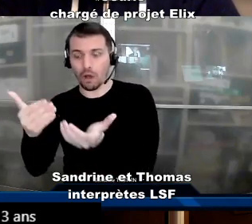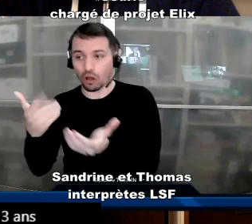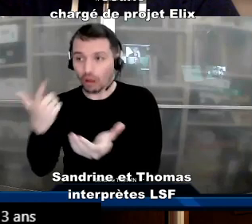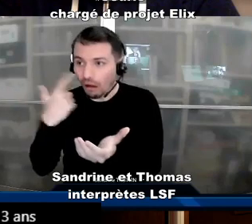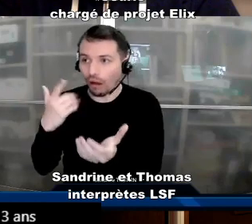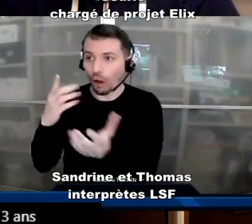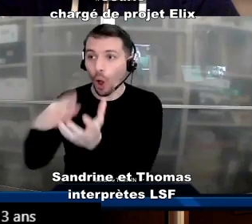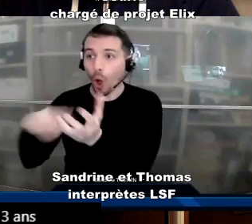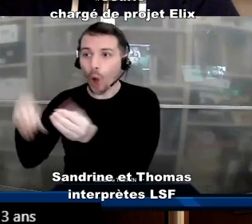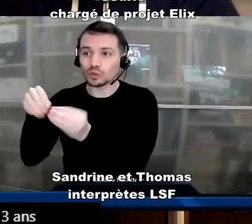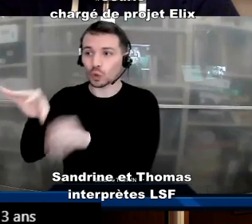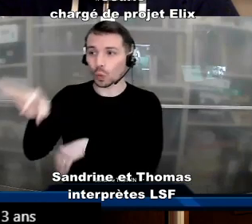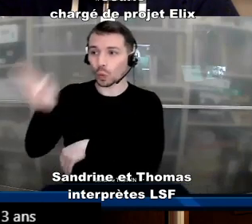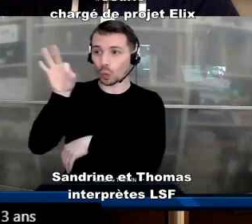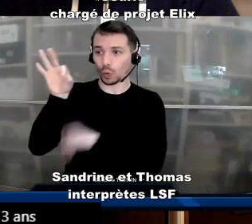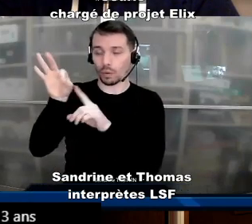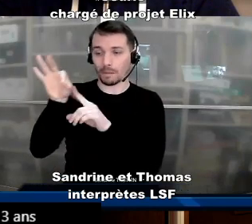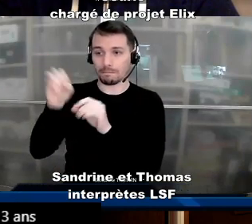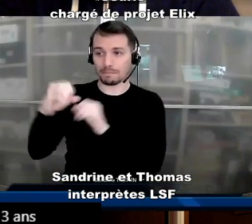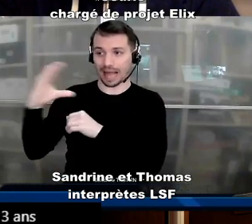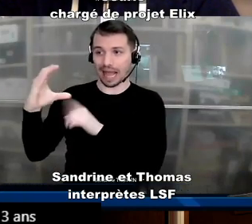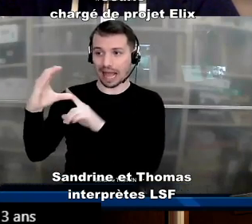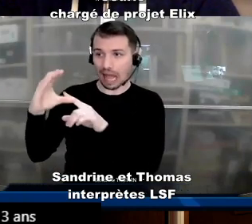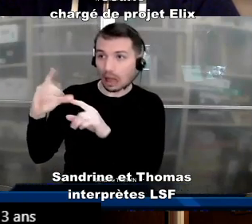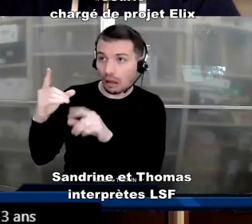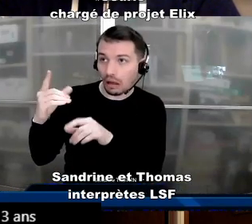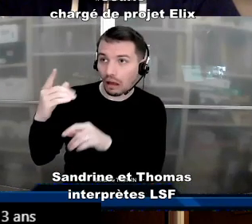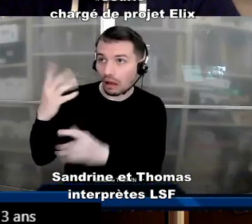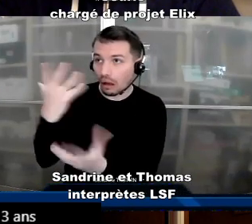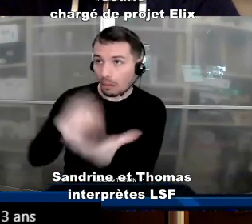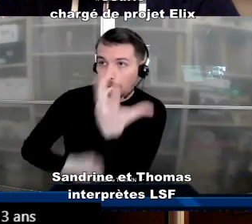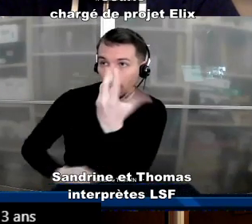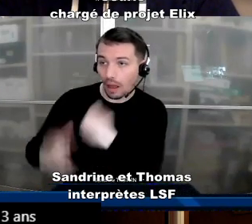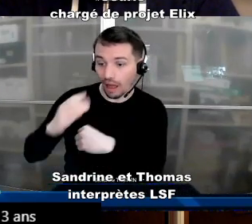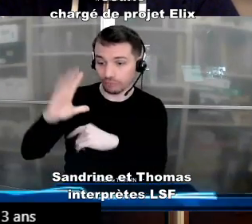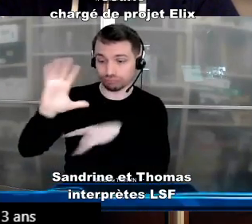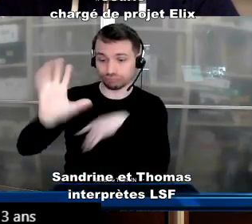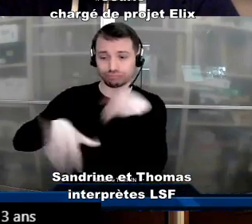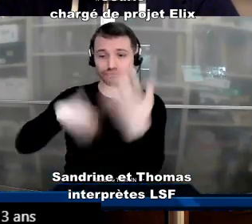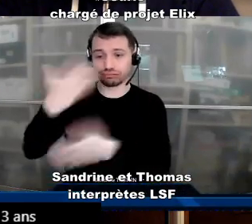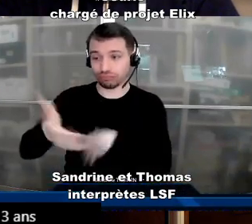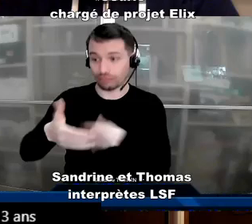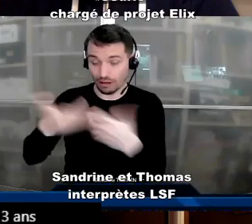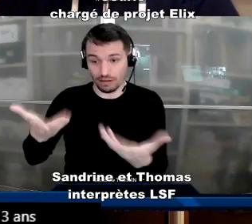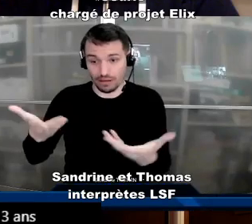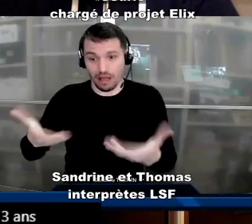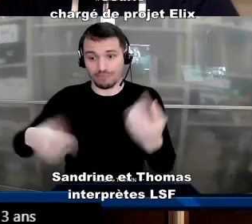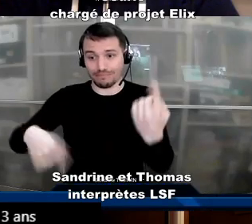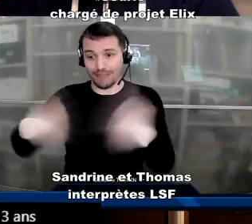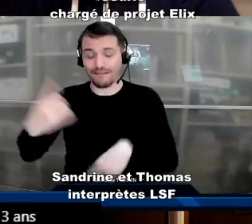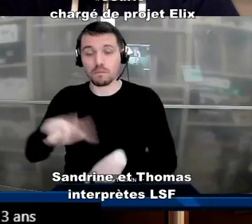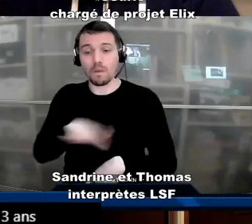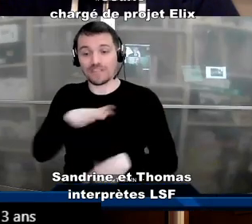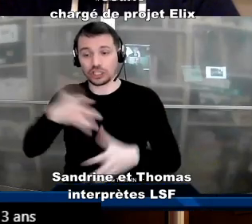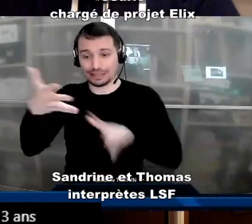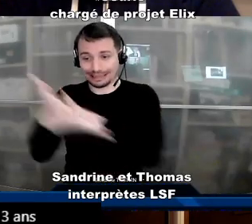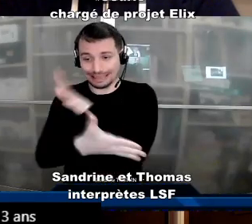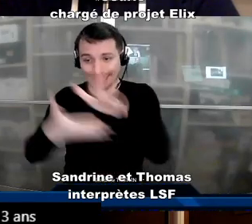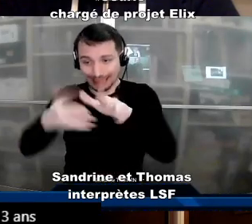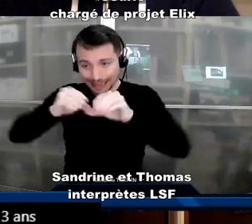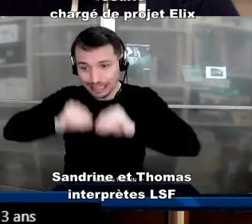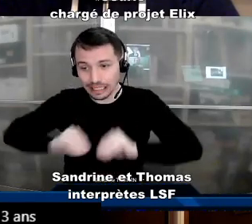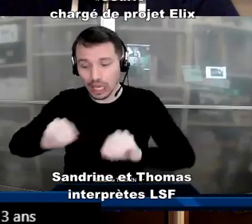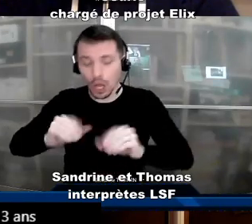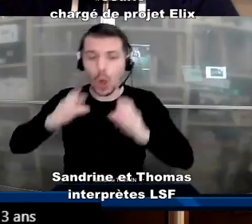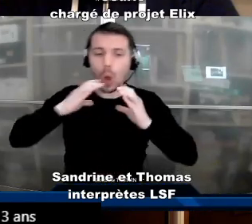option. Et c'est comme ça qu'elle a commencé à l'apprendre. Et puis quelques années plus tard, maintenant, elle est devenue professeure de langue des signes française. Donc elle enseigne la langue des signes en